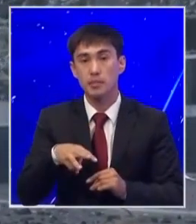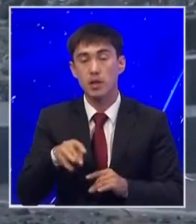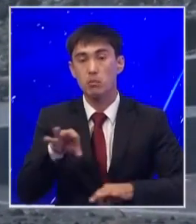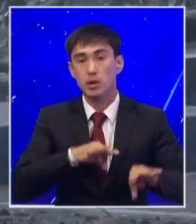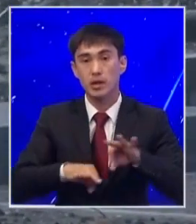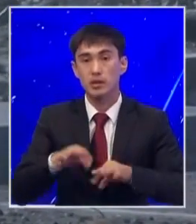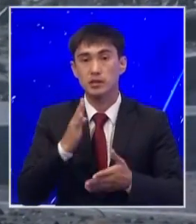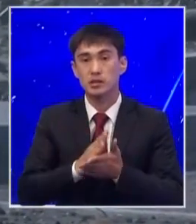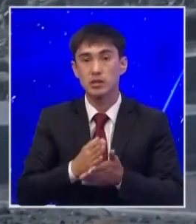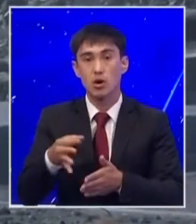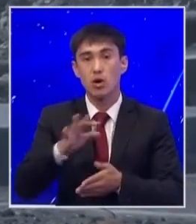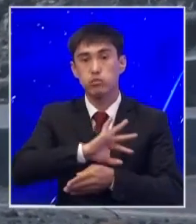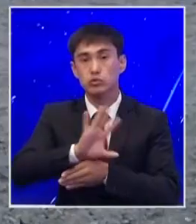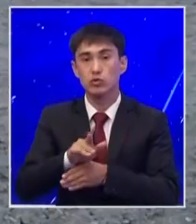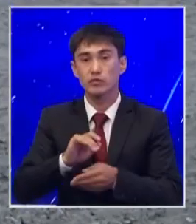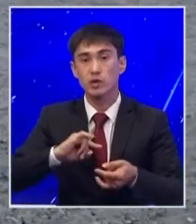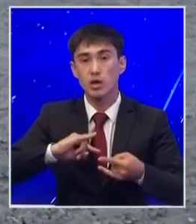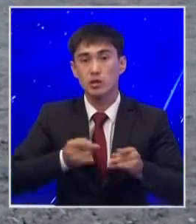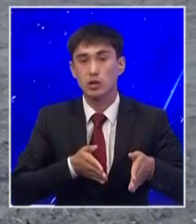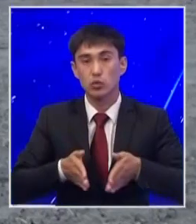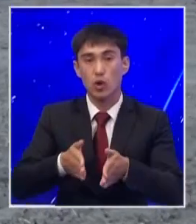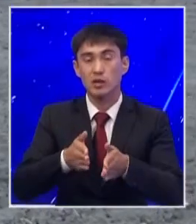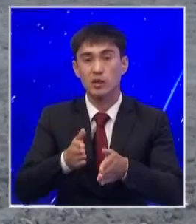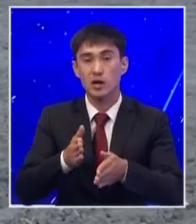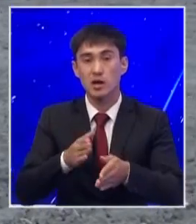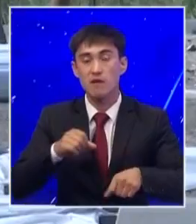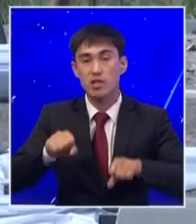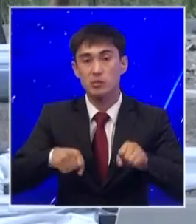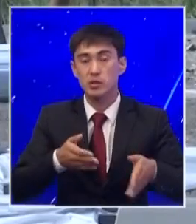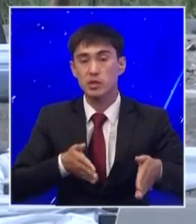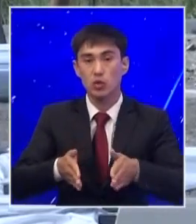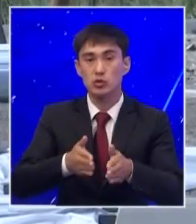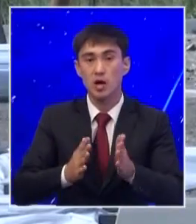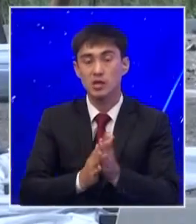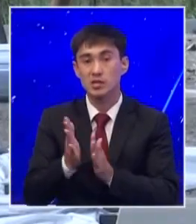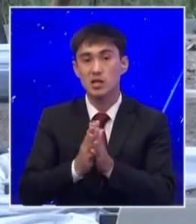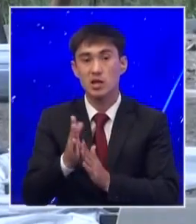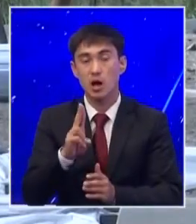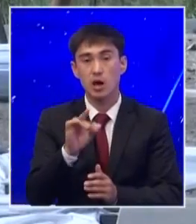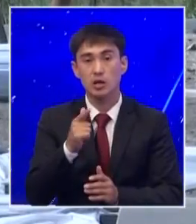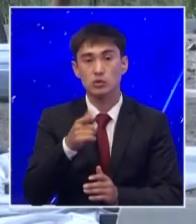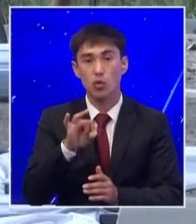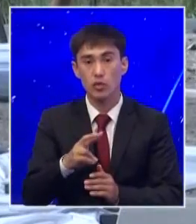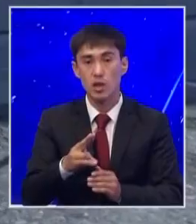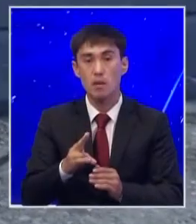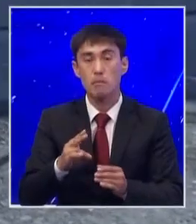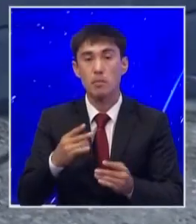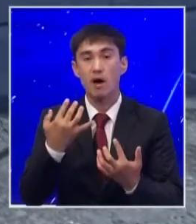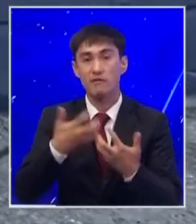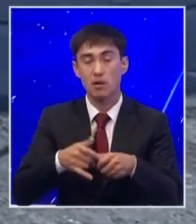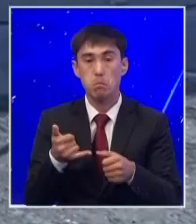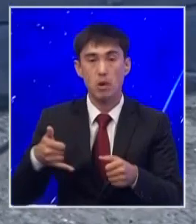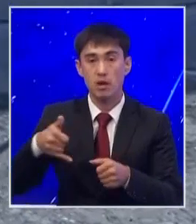Проектом предусмотрено обустройство тротуарных и велосипедных дорожек, озеленение газонов при помощи систем автополива,